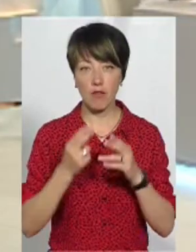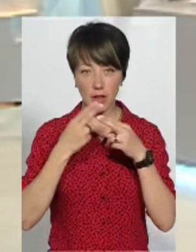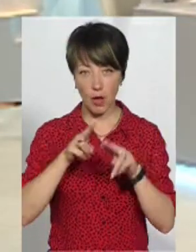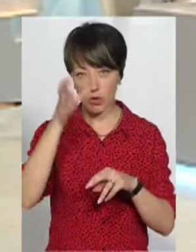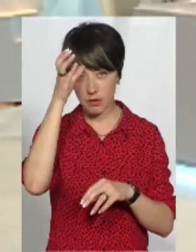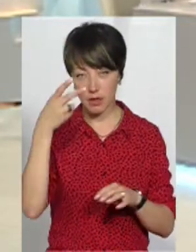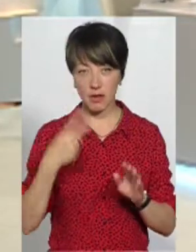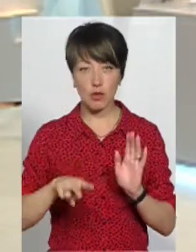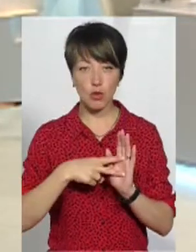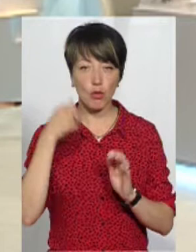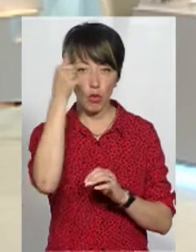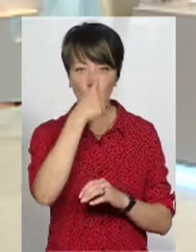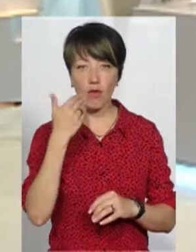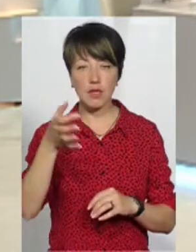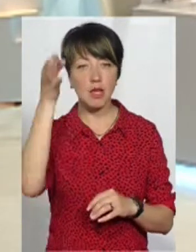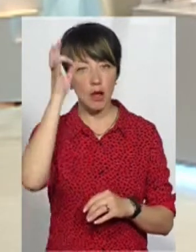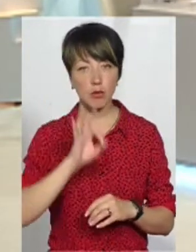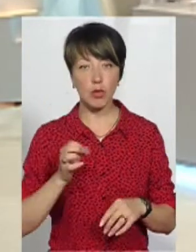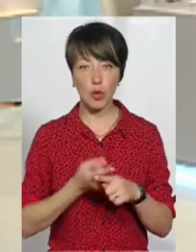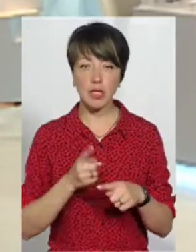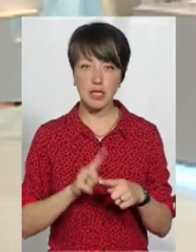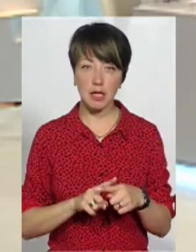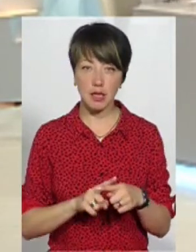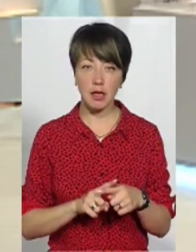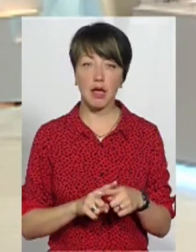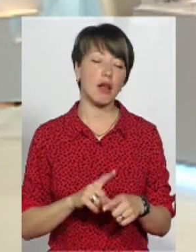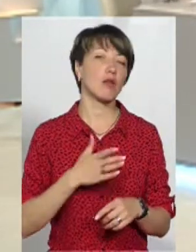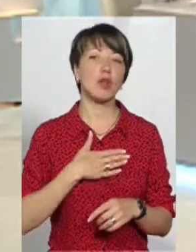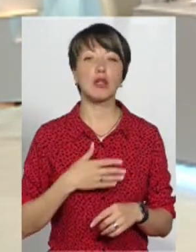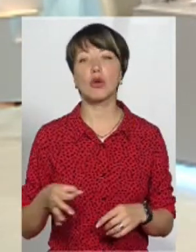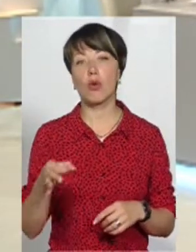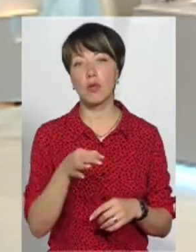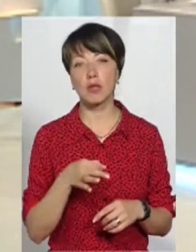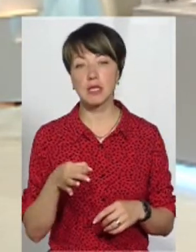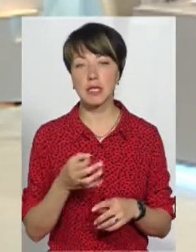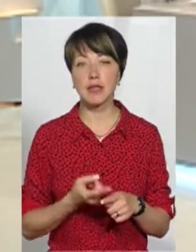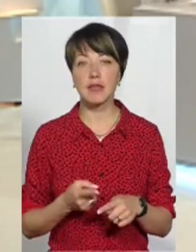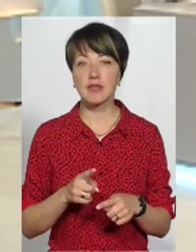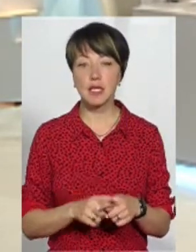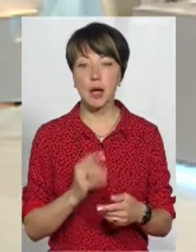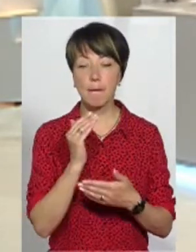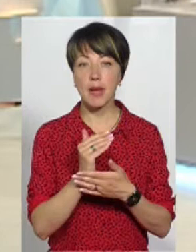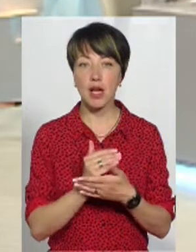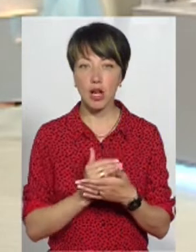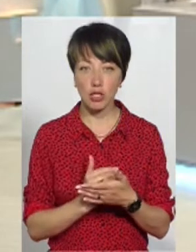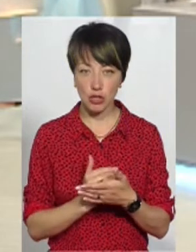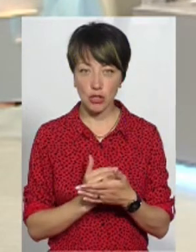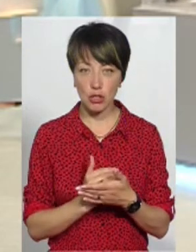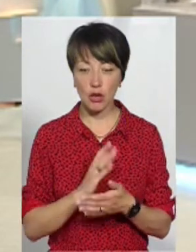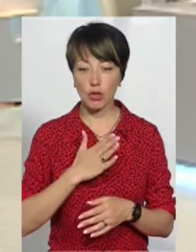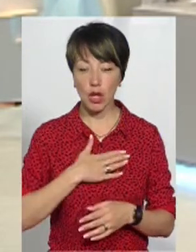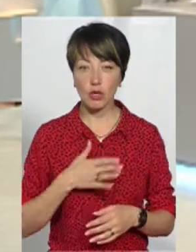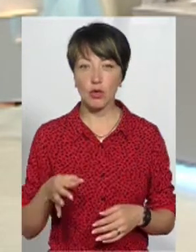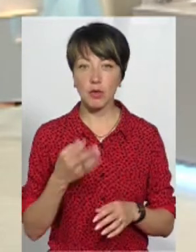27-го року. Ви вже згадували про це, про галузь профтехосвіти в нашій області. В цій мережі, в